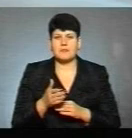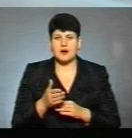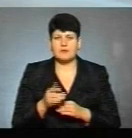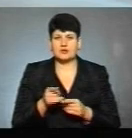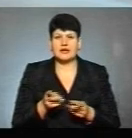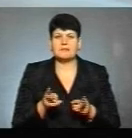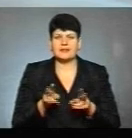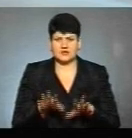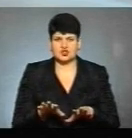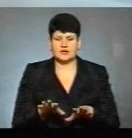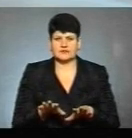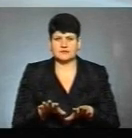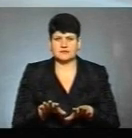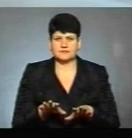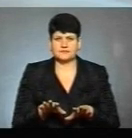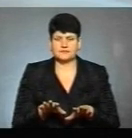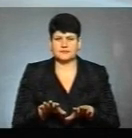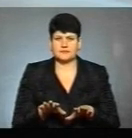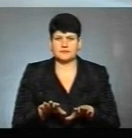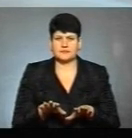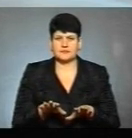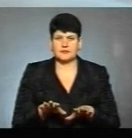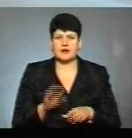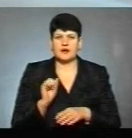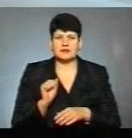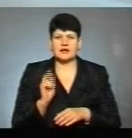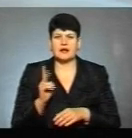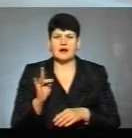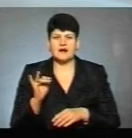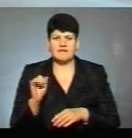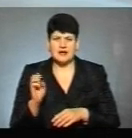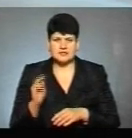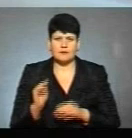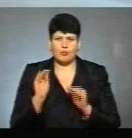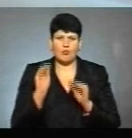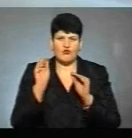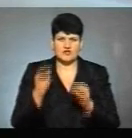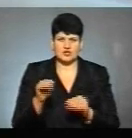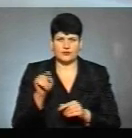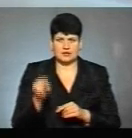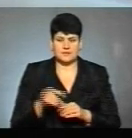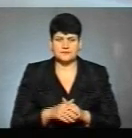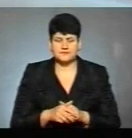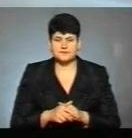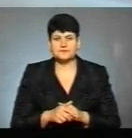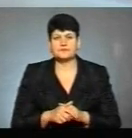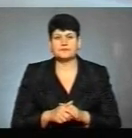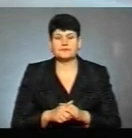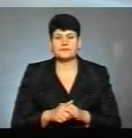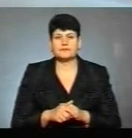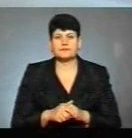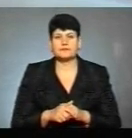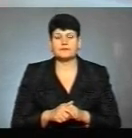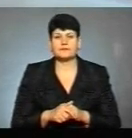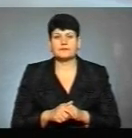і лишився десь, по-моєму, Андрій Кравець його так десь повішав так. І десь